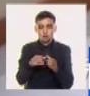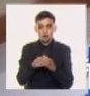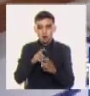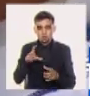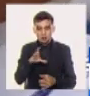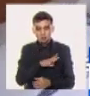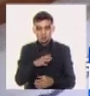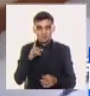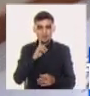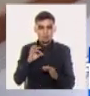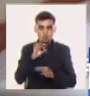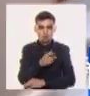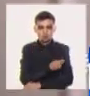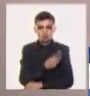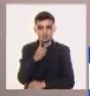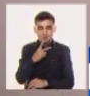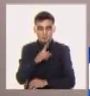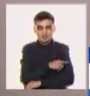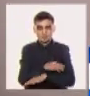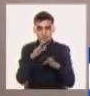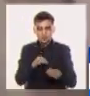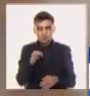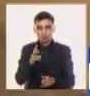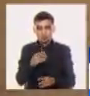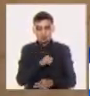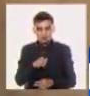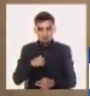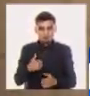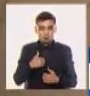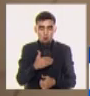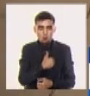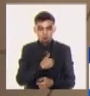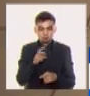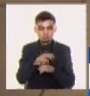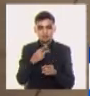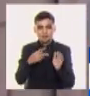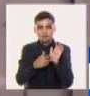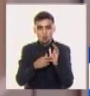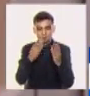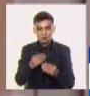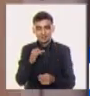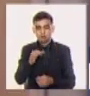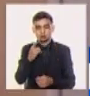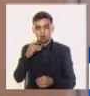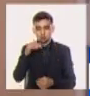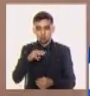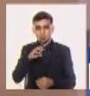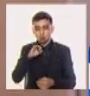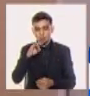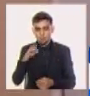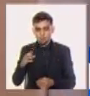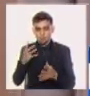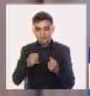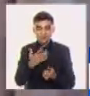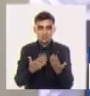которые разместили на время исследований в двух клиниках. Добровольцы провели там 28 дней и получили за это по 100 тысяч рублей или 600 тысяч